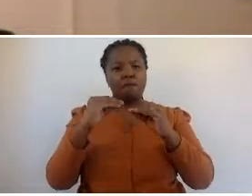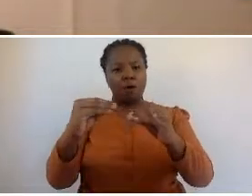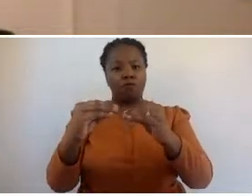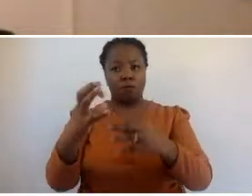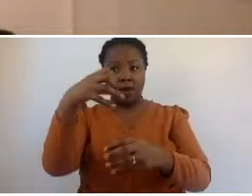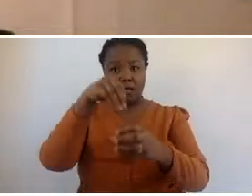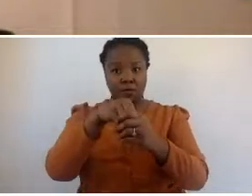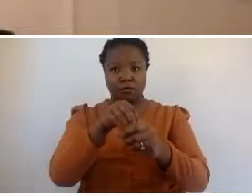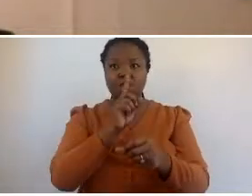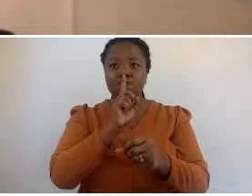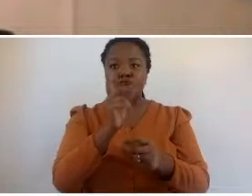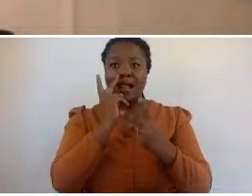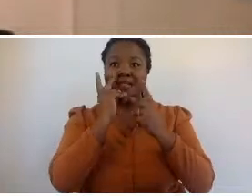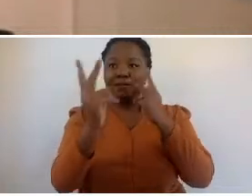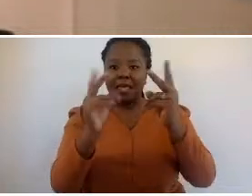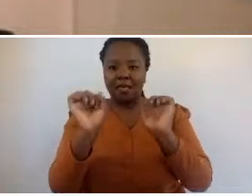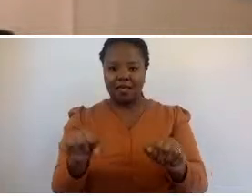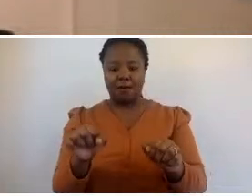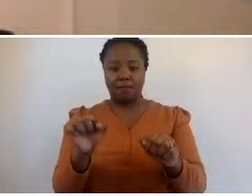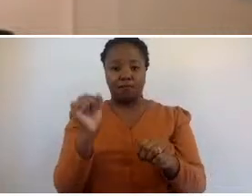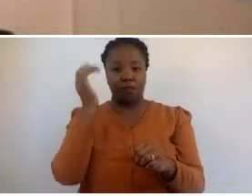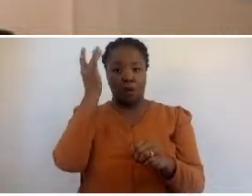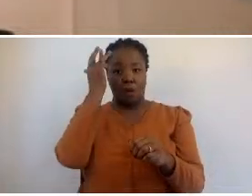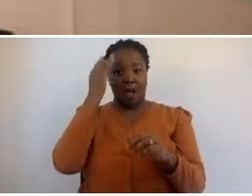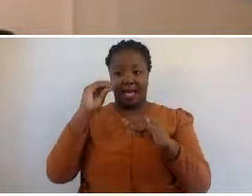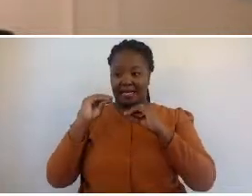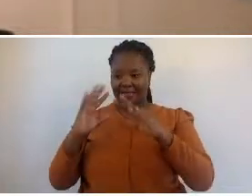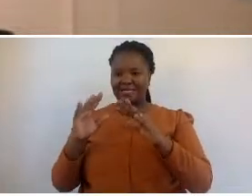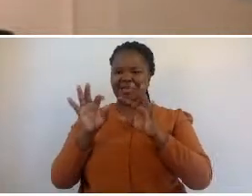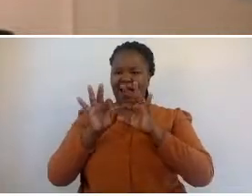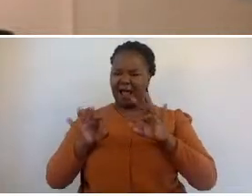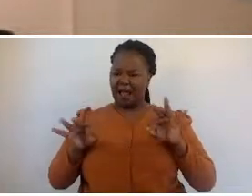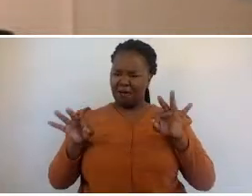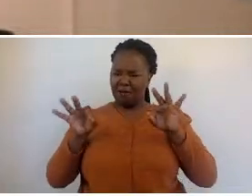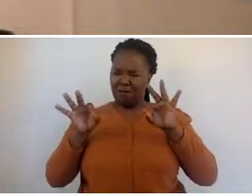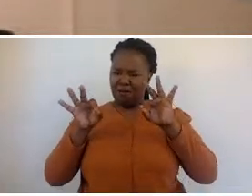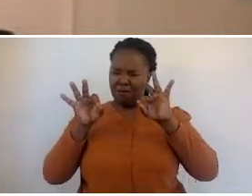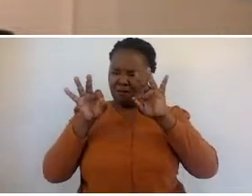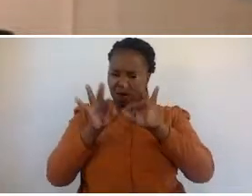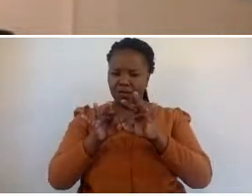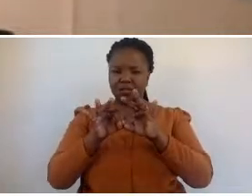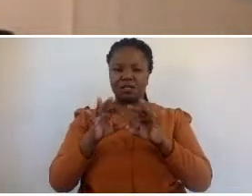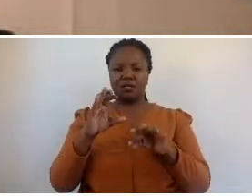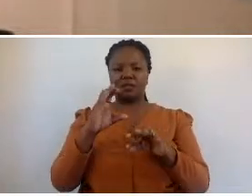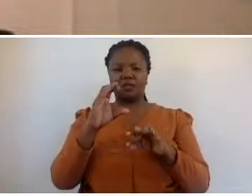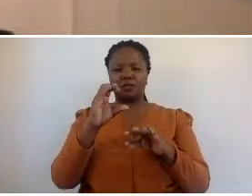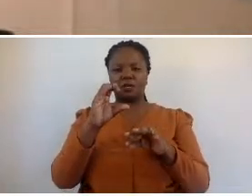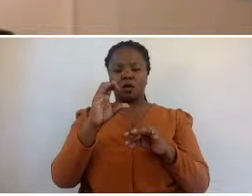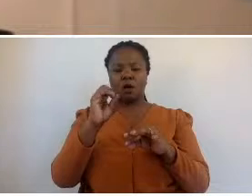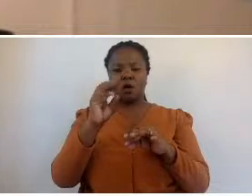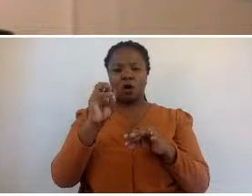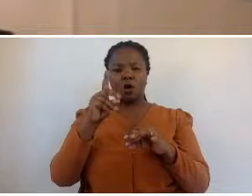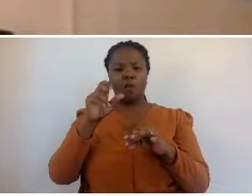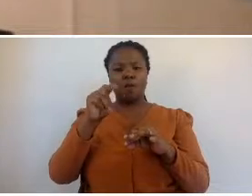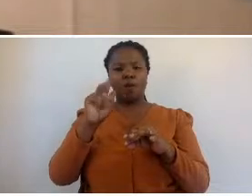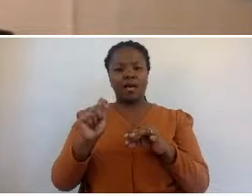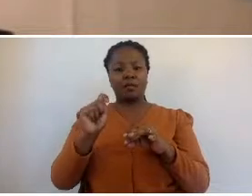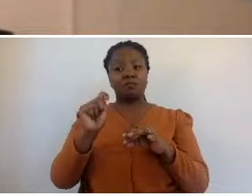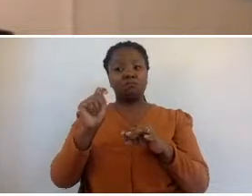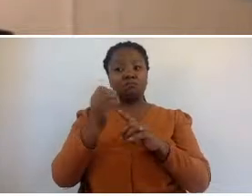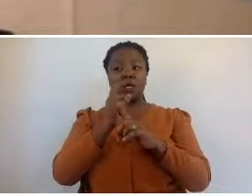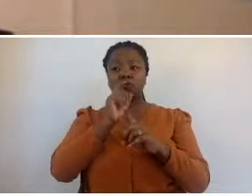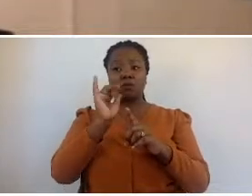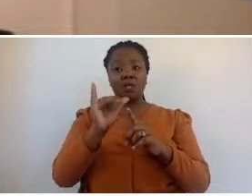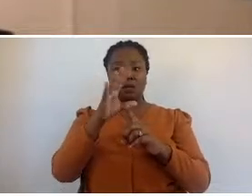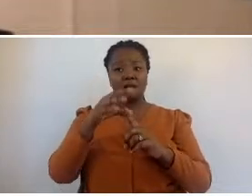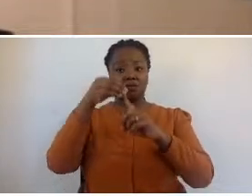la transformation de l'éducation inclusive en réalité. Car l'enseignant, c'est un élément clé pour que l'éducation spécialisée ou l'éducation